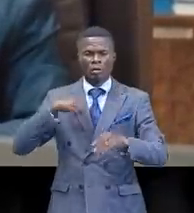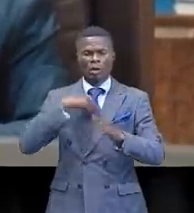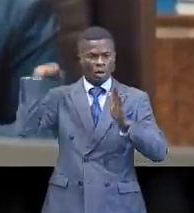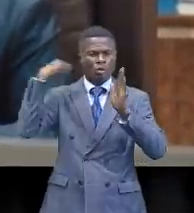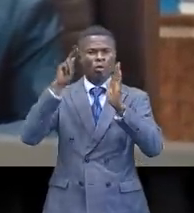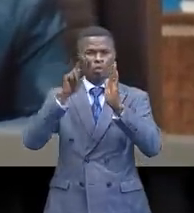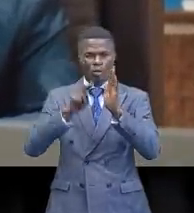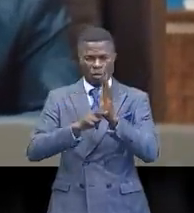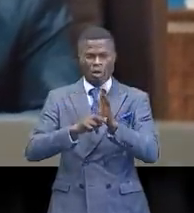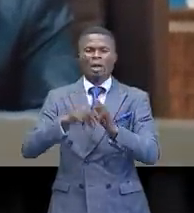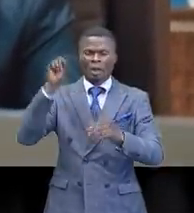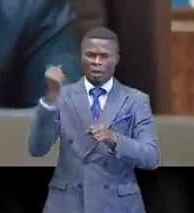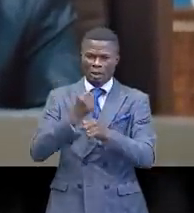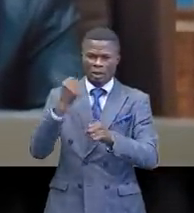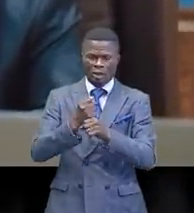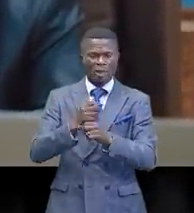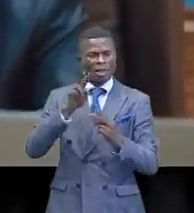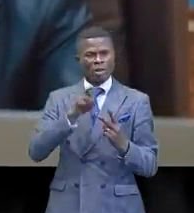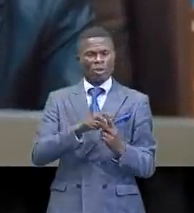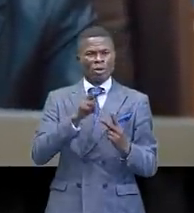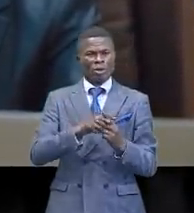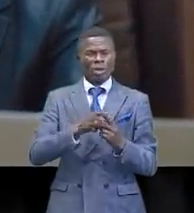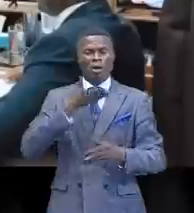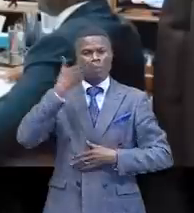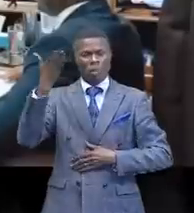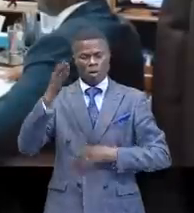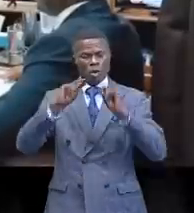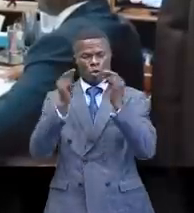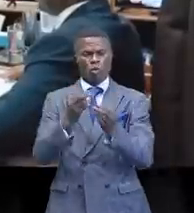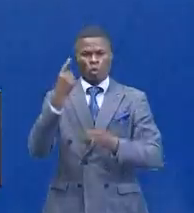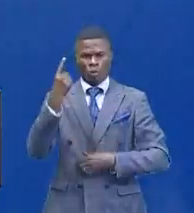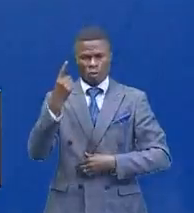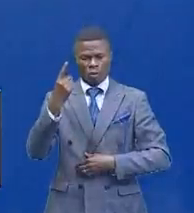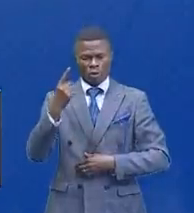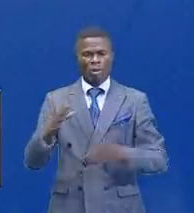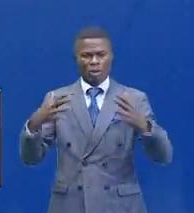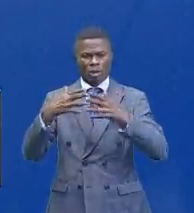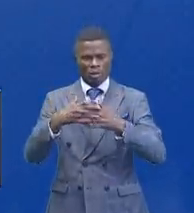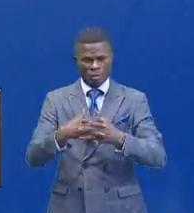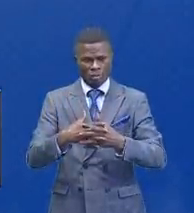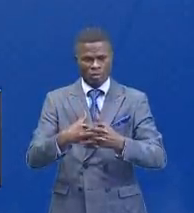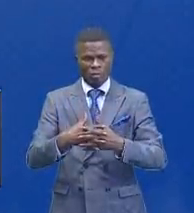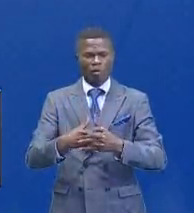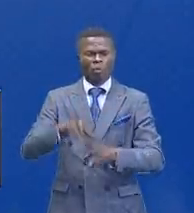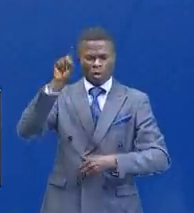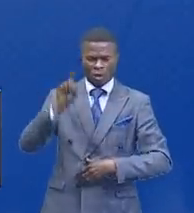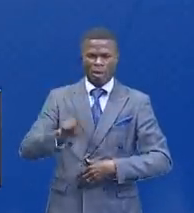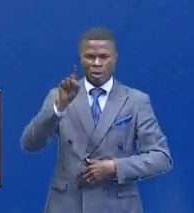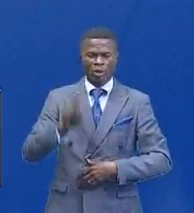gouvernement les devoirs de réserve, l'esprit d'équipe, la solidarité et